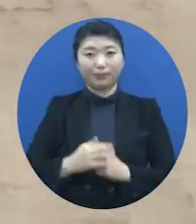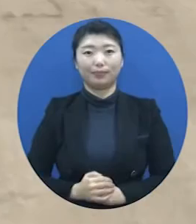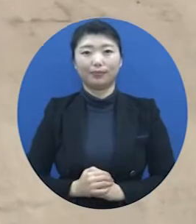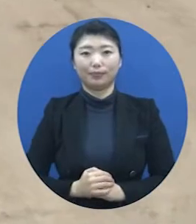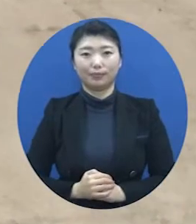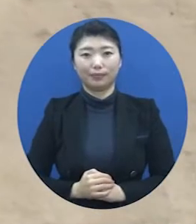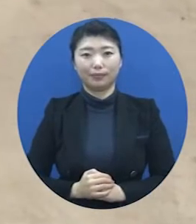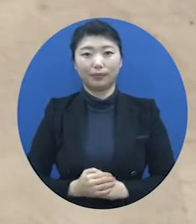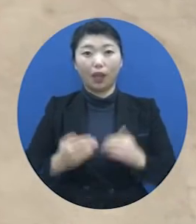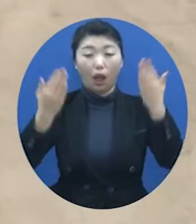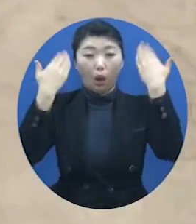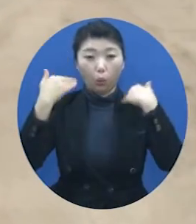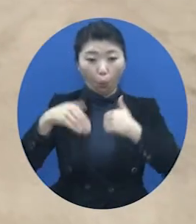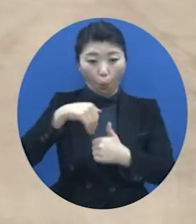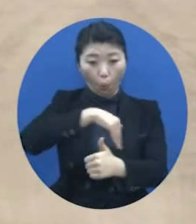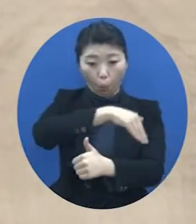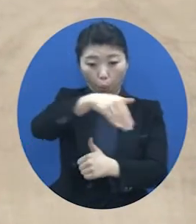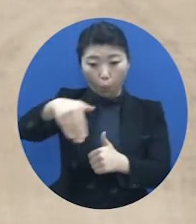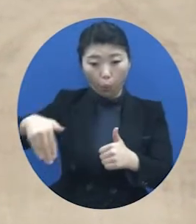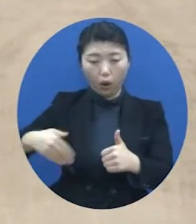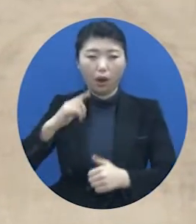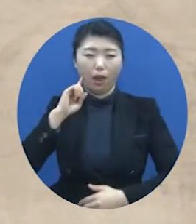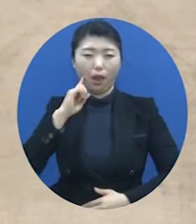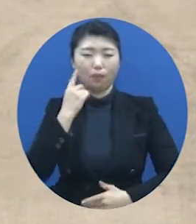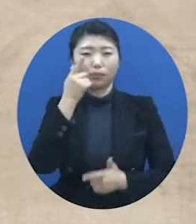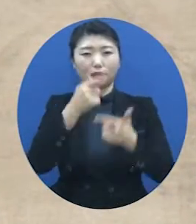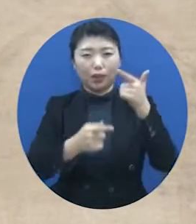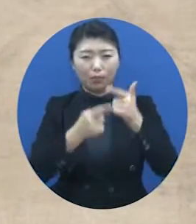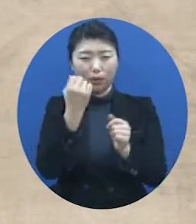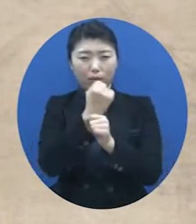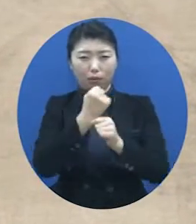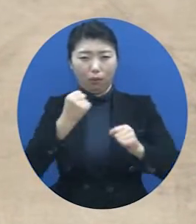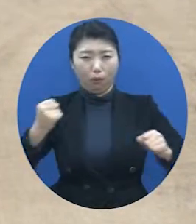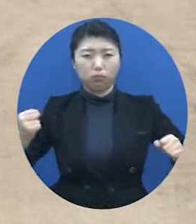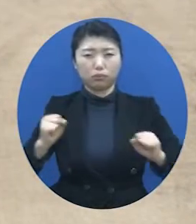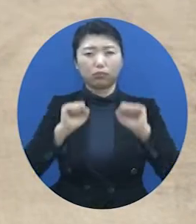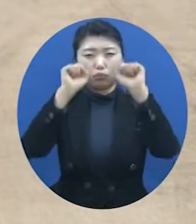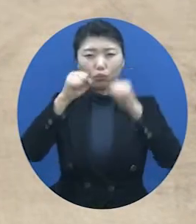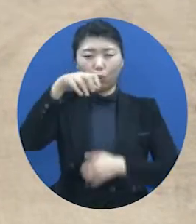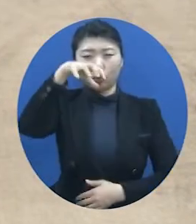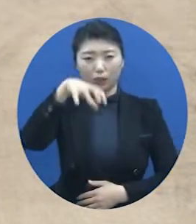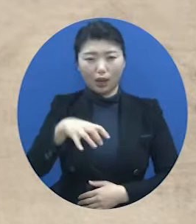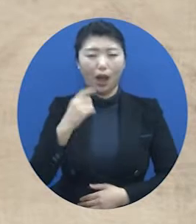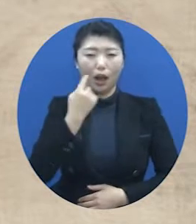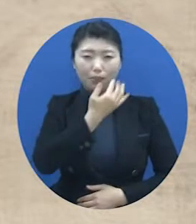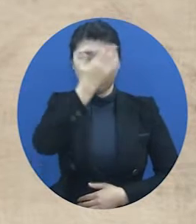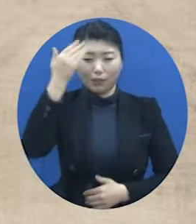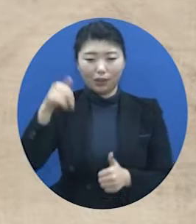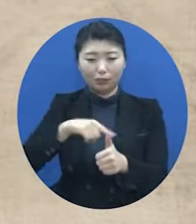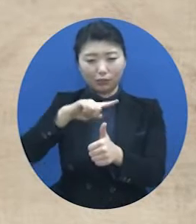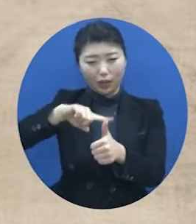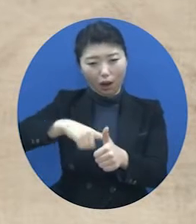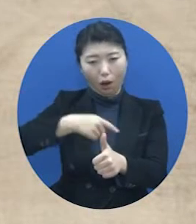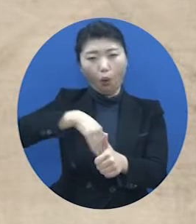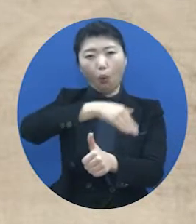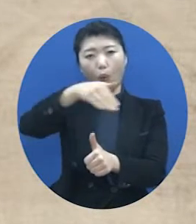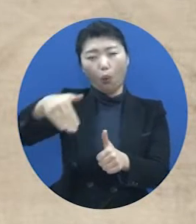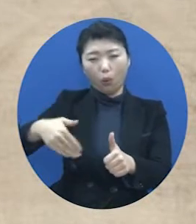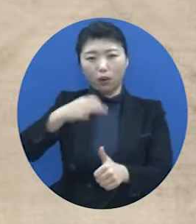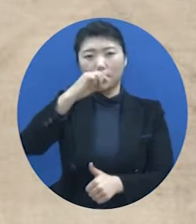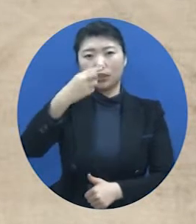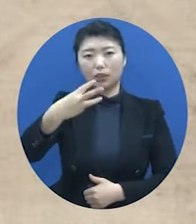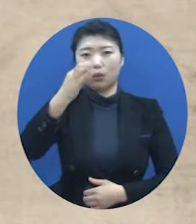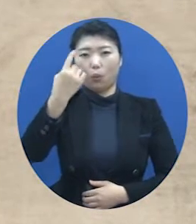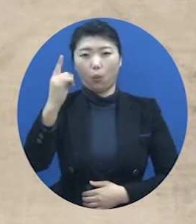이혜림입니다. 학교를 둘러싼 예쁜 나무들과 드넓은 운동장, 아름다운 자연 환경을 갖춘